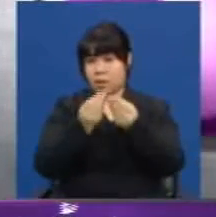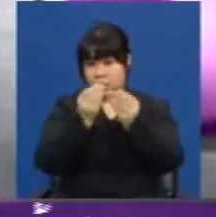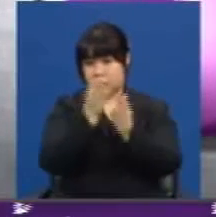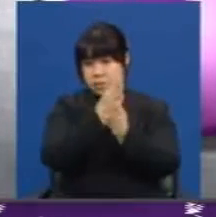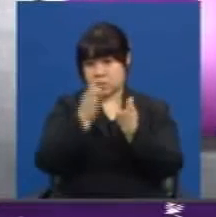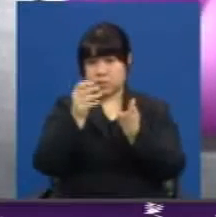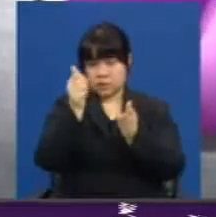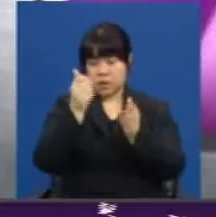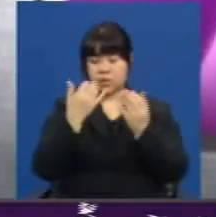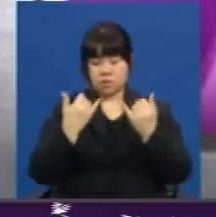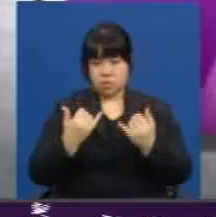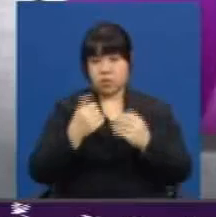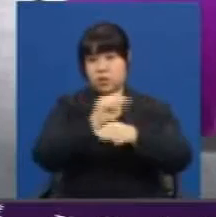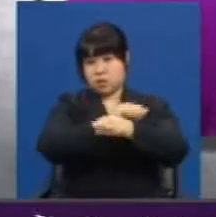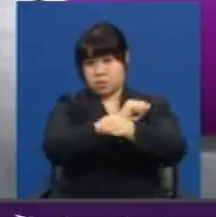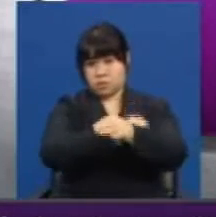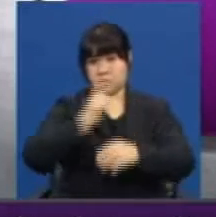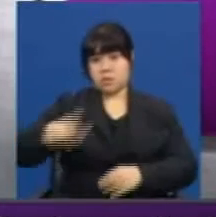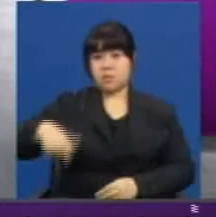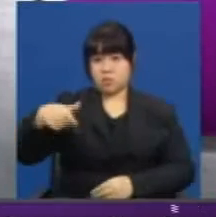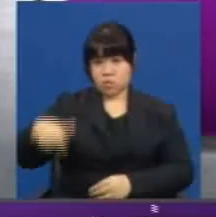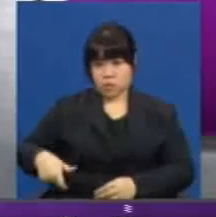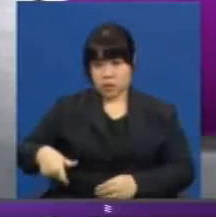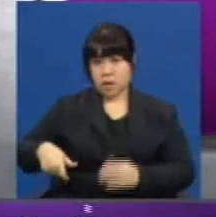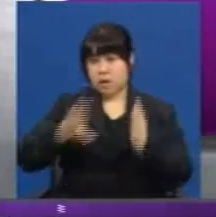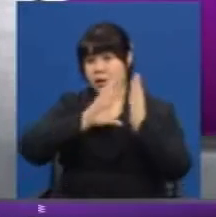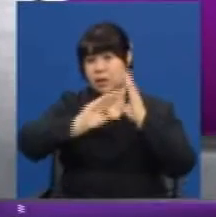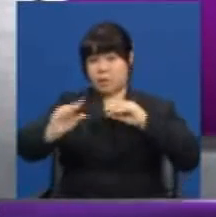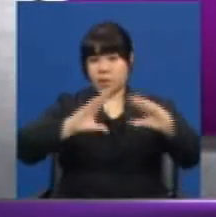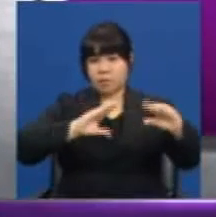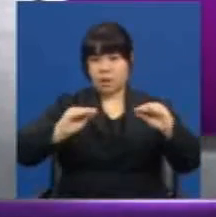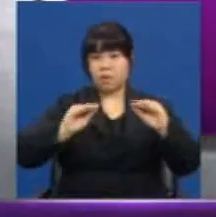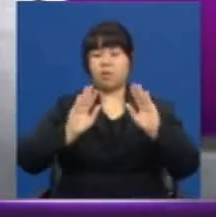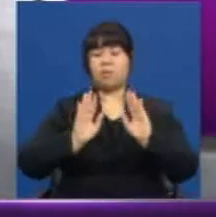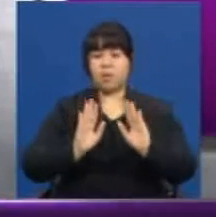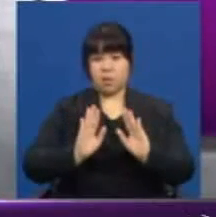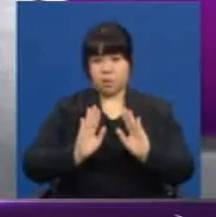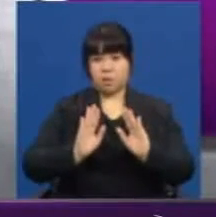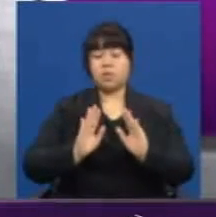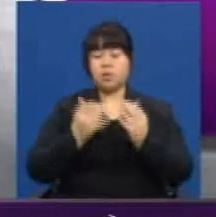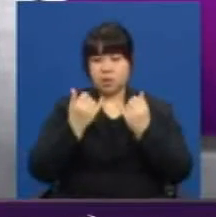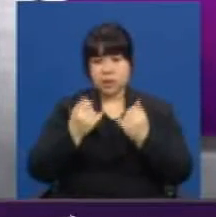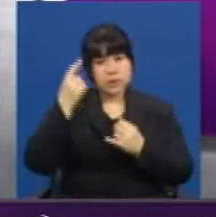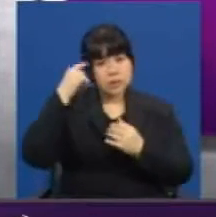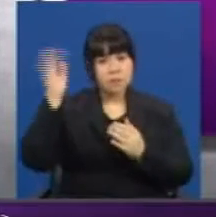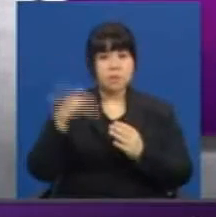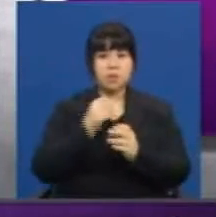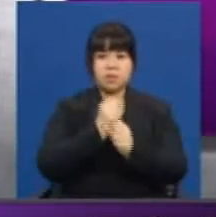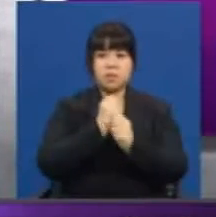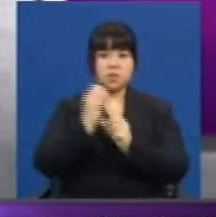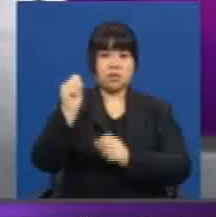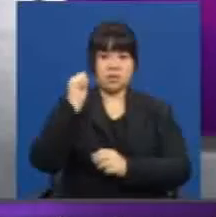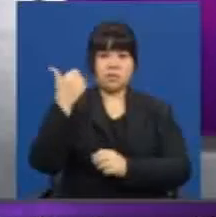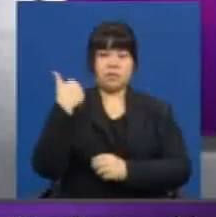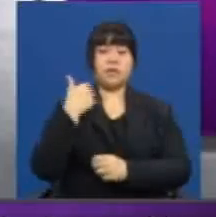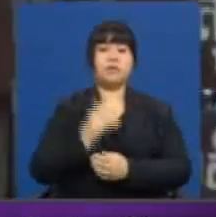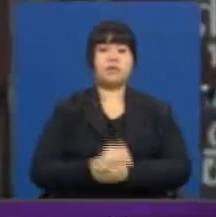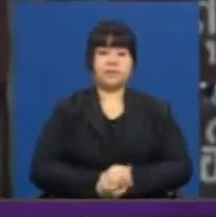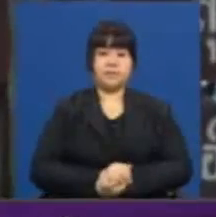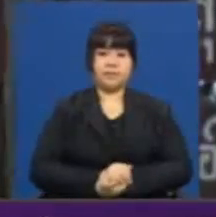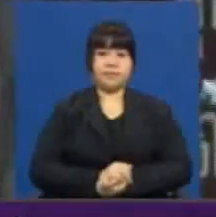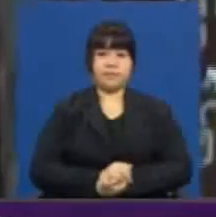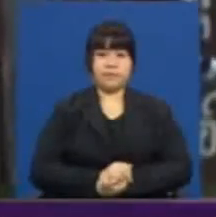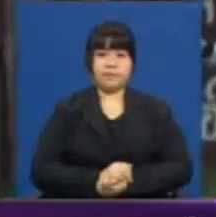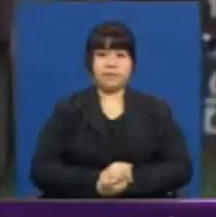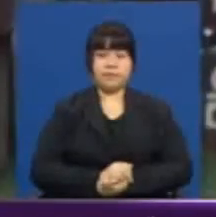งานต่างด้าวชาวกัมพูชาที่เดินทางกลับประเทศก็เริ่มลดจำนวนลงค่ะและมีบางส่วนเริ่มกลับเข้ามาทำงานในไทยแล้วความ